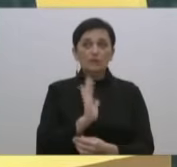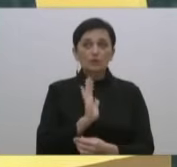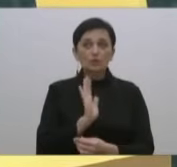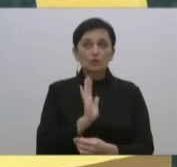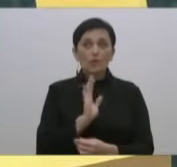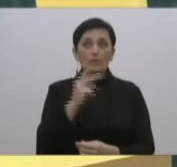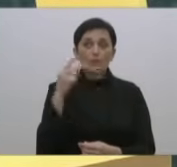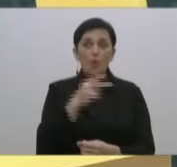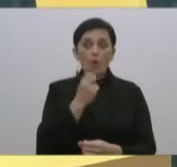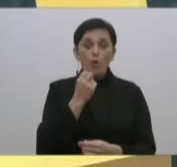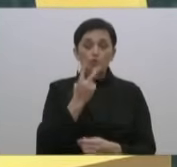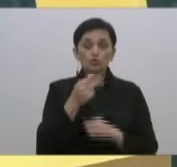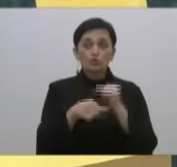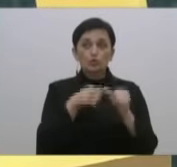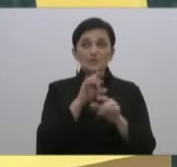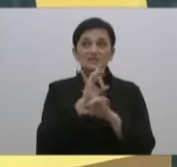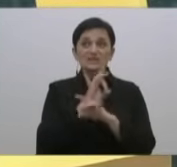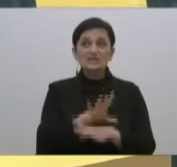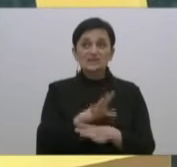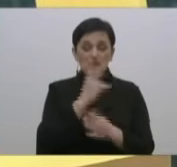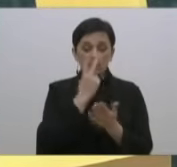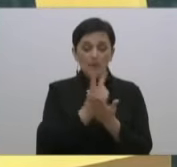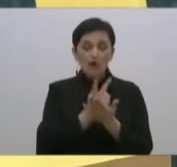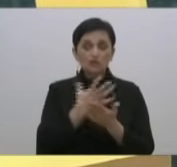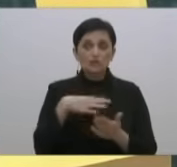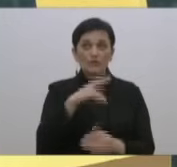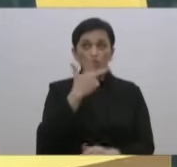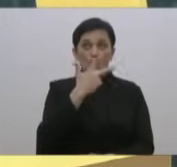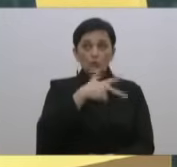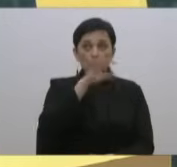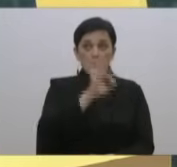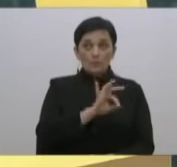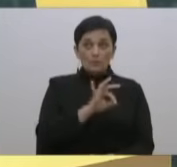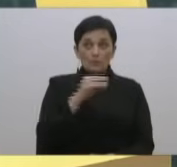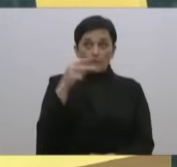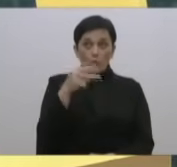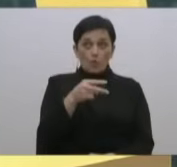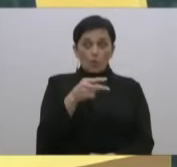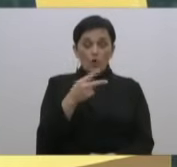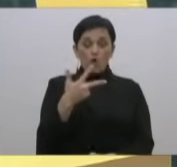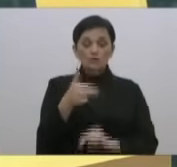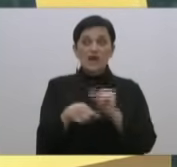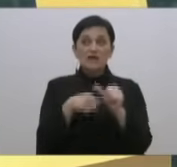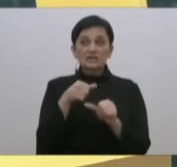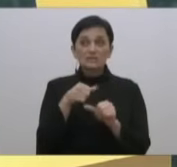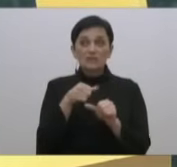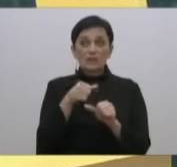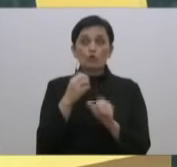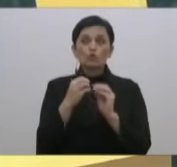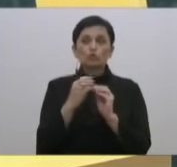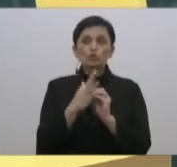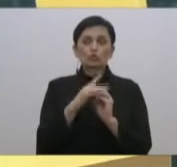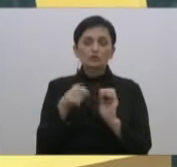გაღარიბებულიყო. 2012 წელს სიღარიბის მაჩვენებელი ქვეყანაში იყო 30%, 2023 წელს ეს